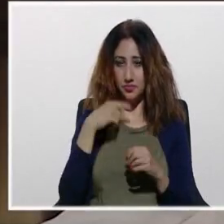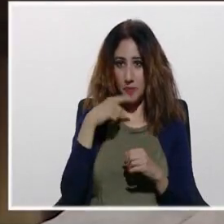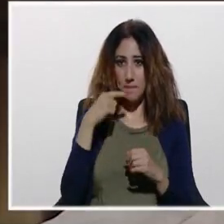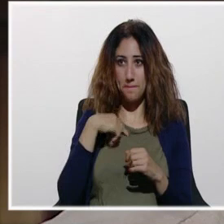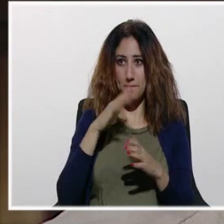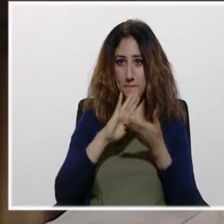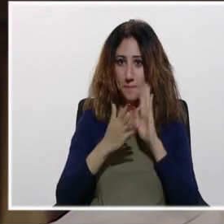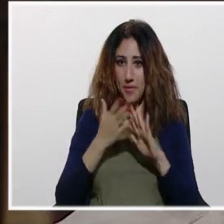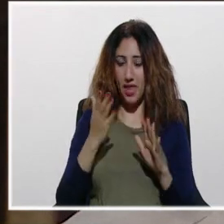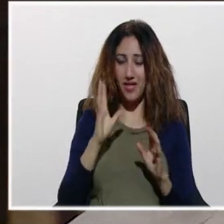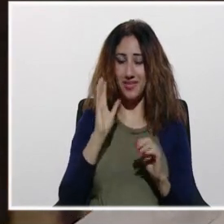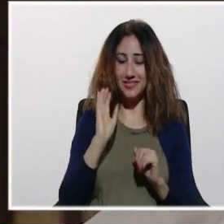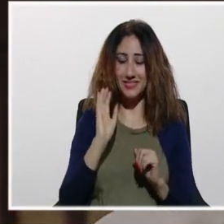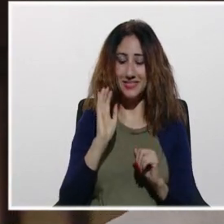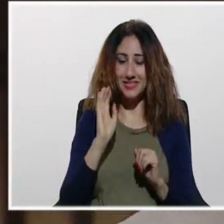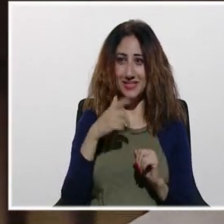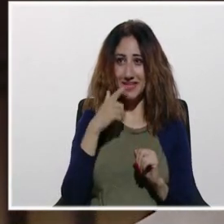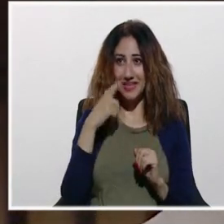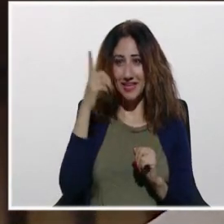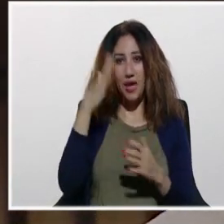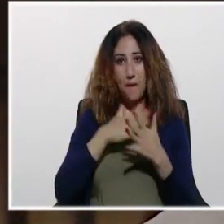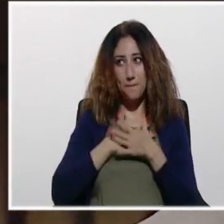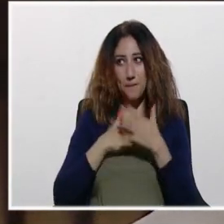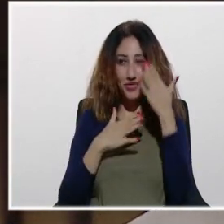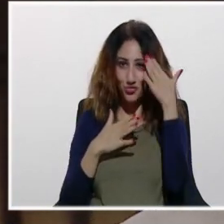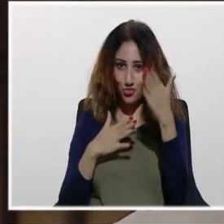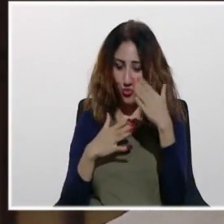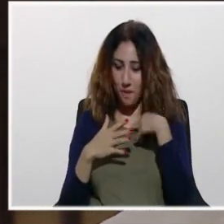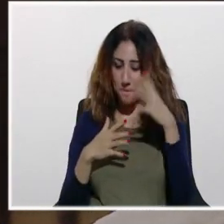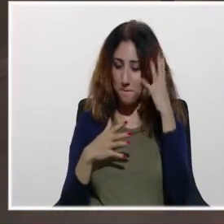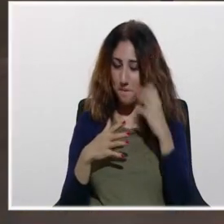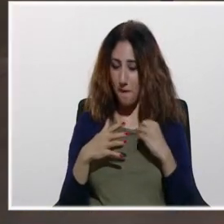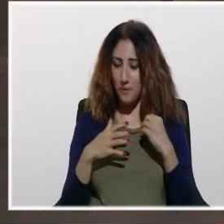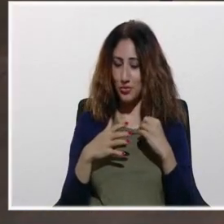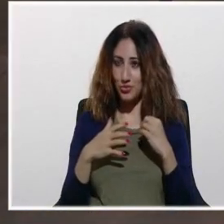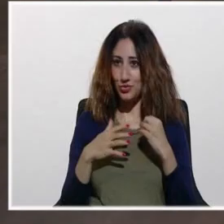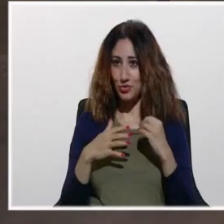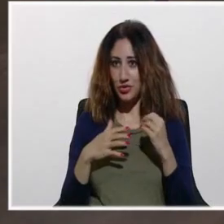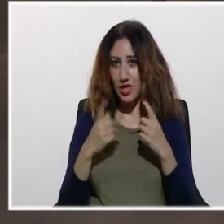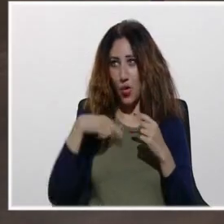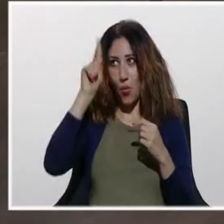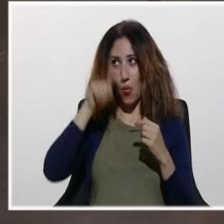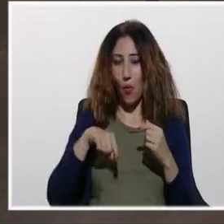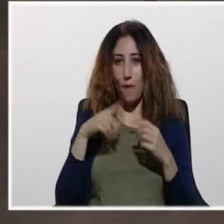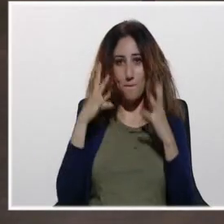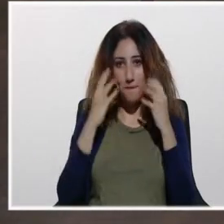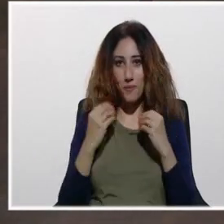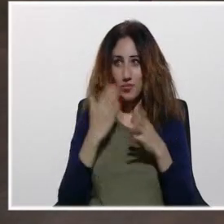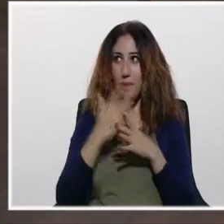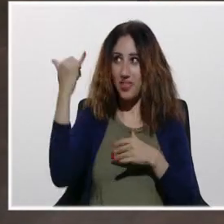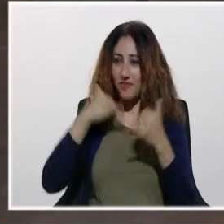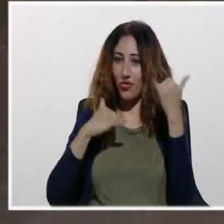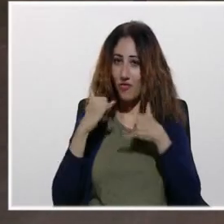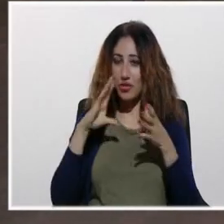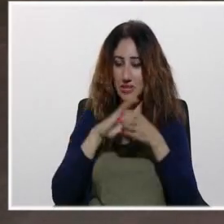امر يا بالستر. حبيبي يعني ده النهارده يوم جميل، عيد بجد يا رب يعني. خليك